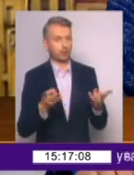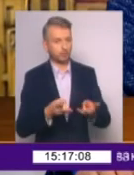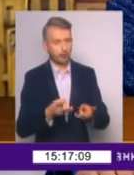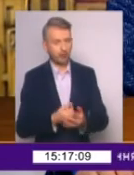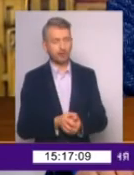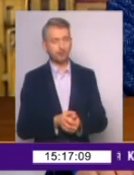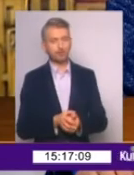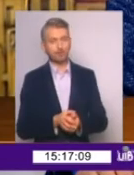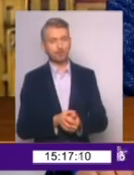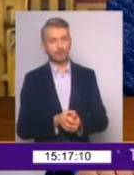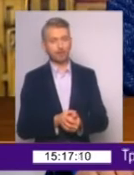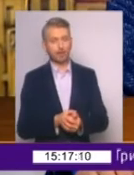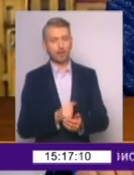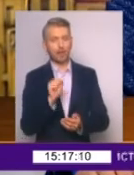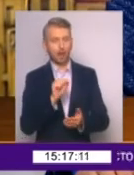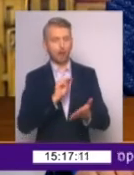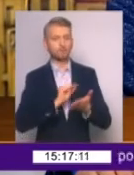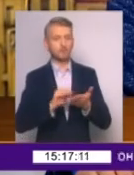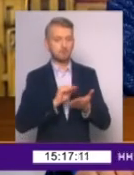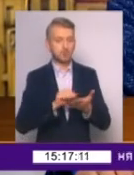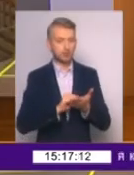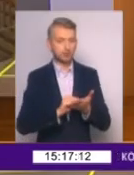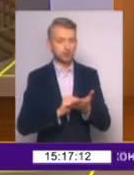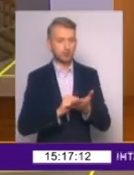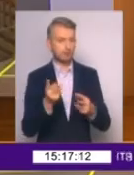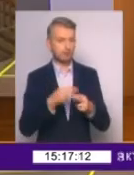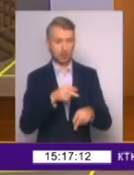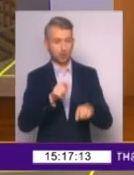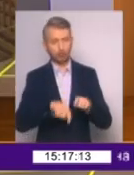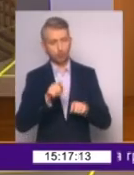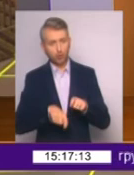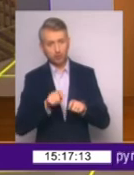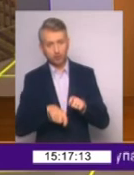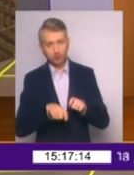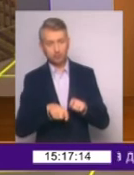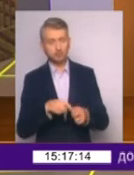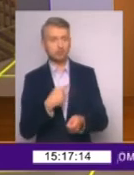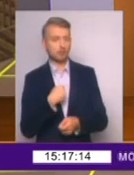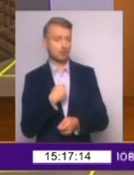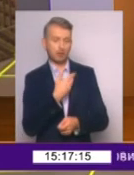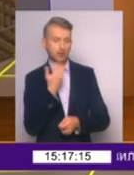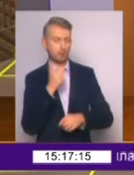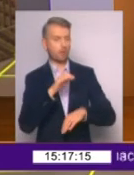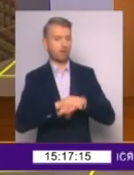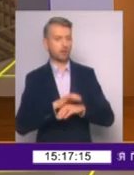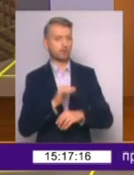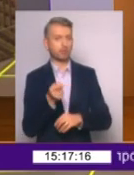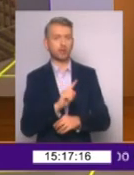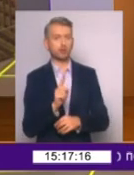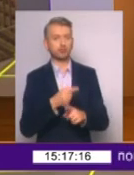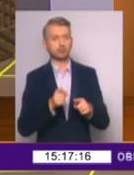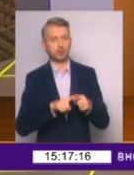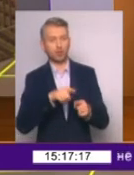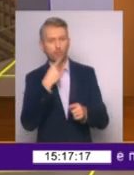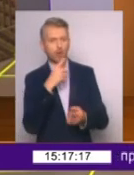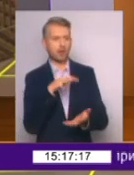а виписувалися, скажімо, безконтрольно. Я не маю фактів того, що це, але говорять, що там